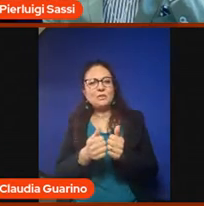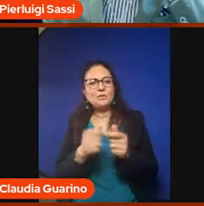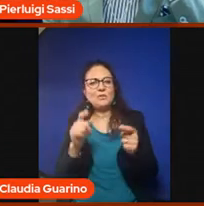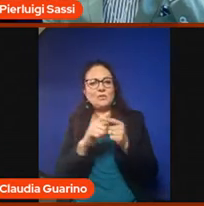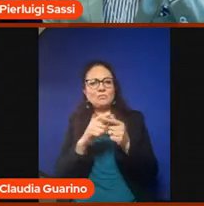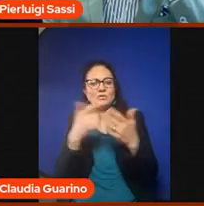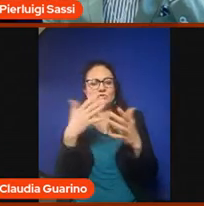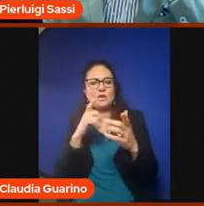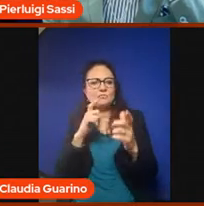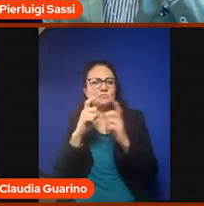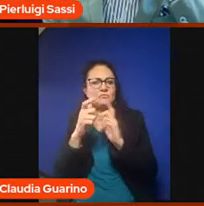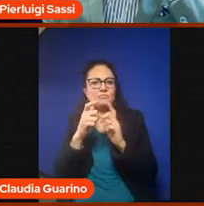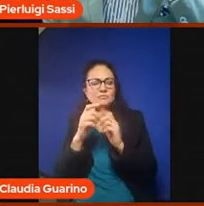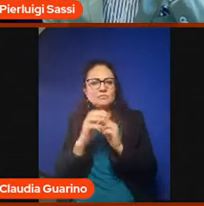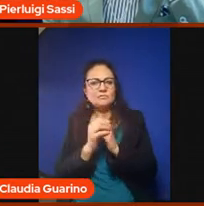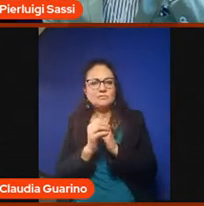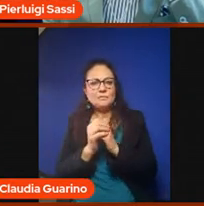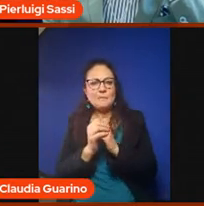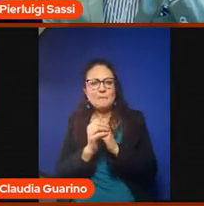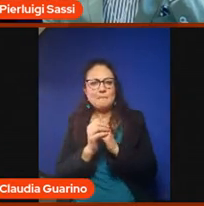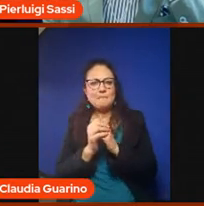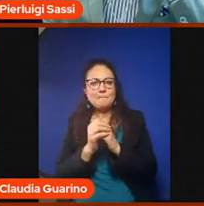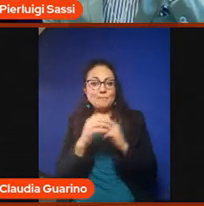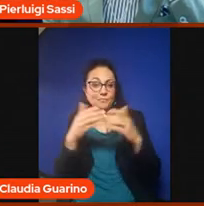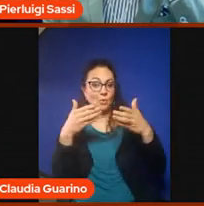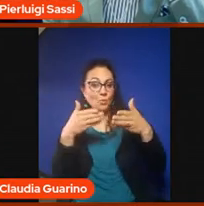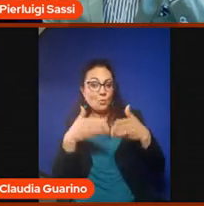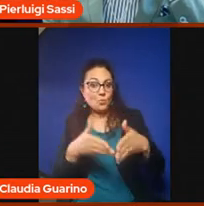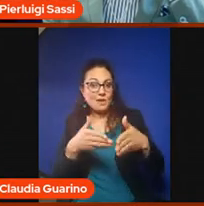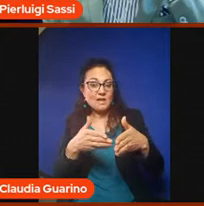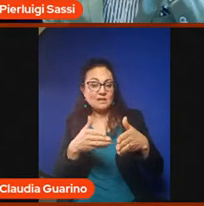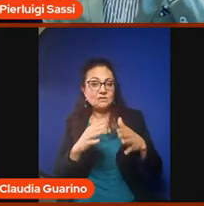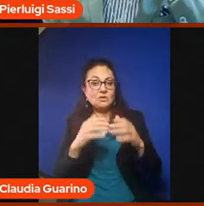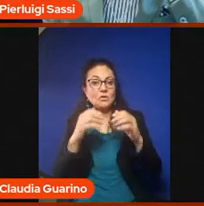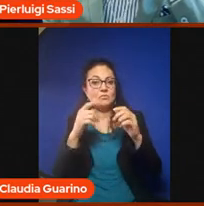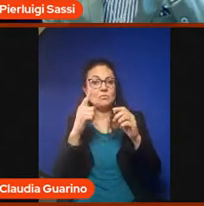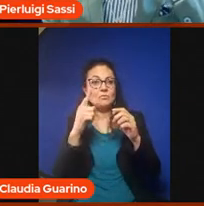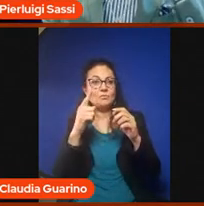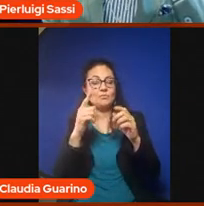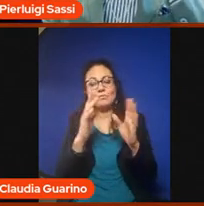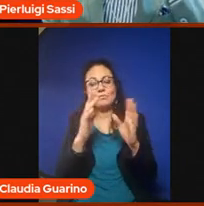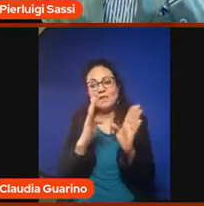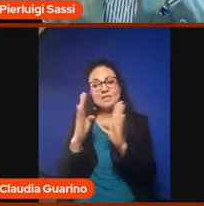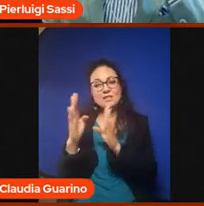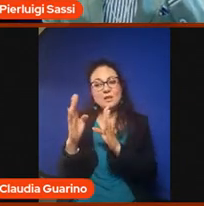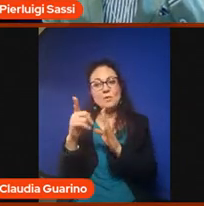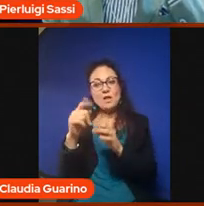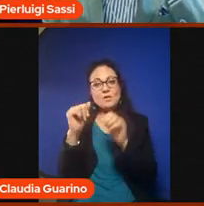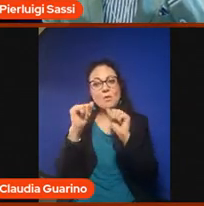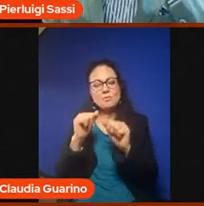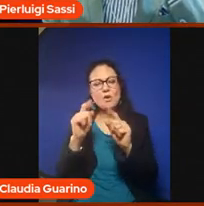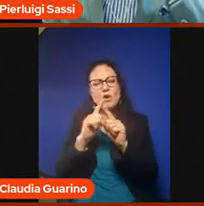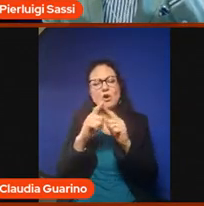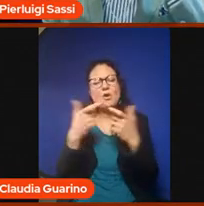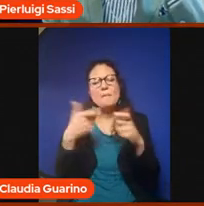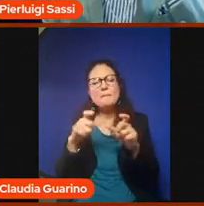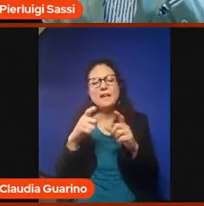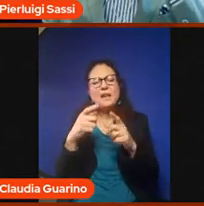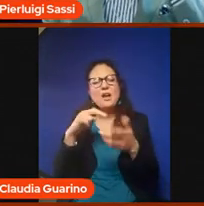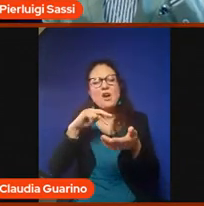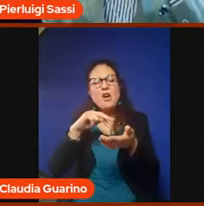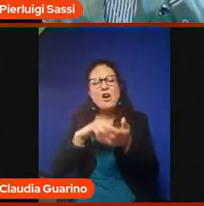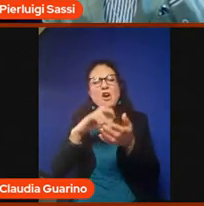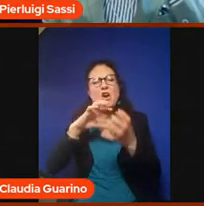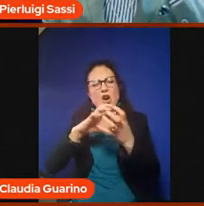antropologico. E questo però ha un lato che non può, appunto perché è così complesso, che non